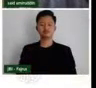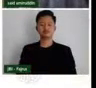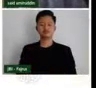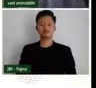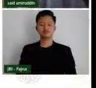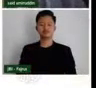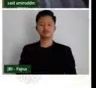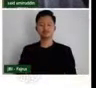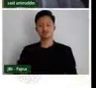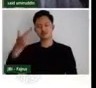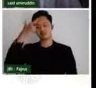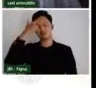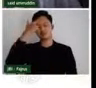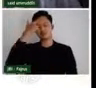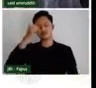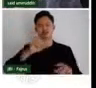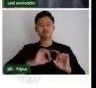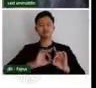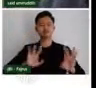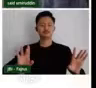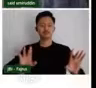pembelajaran diferensiasi ini